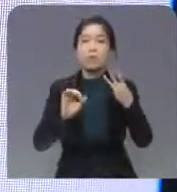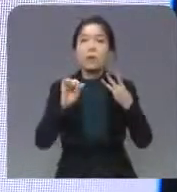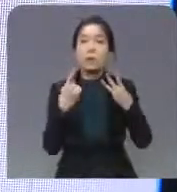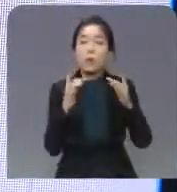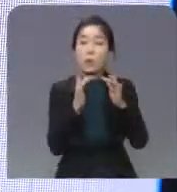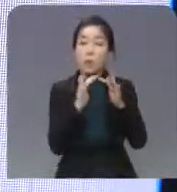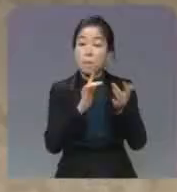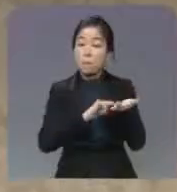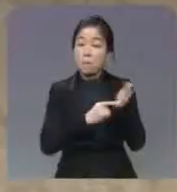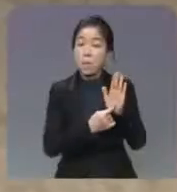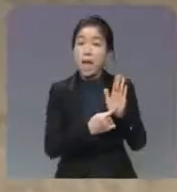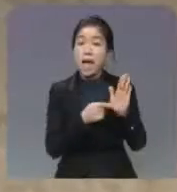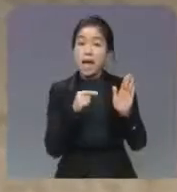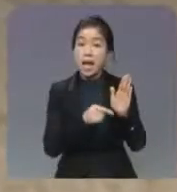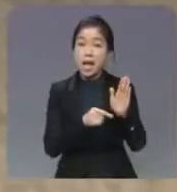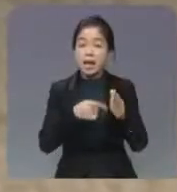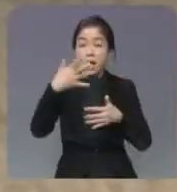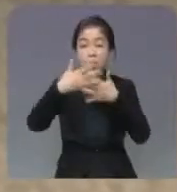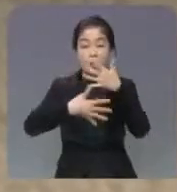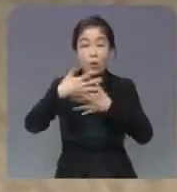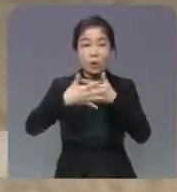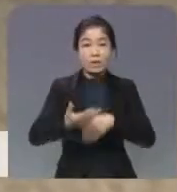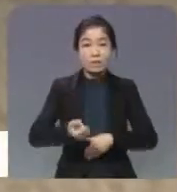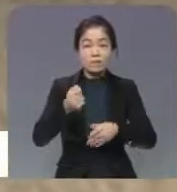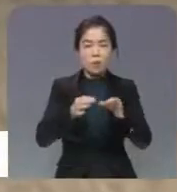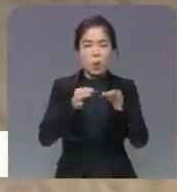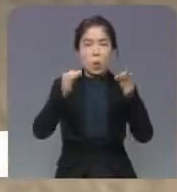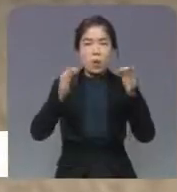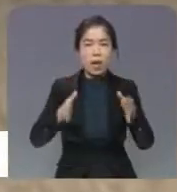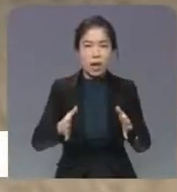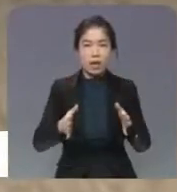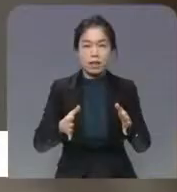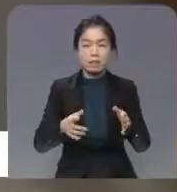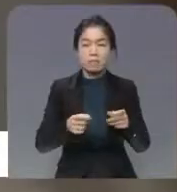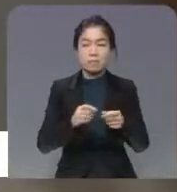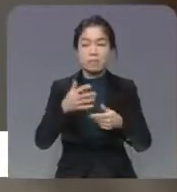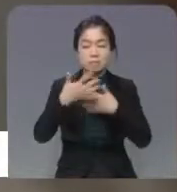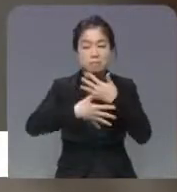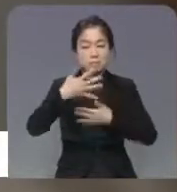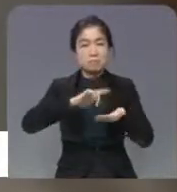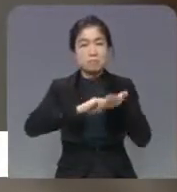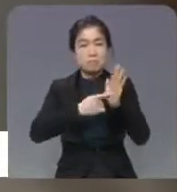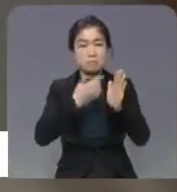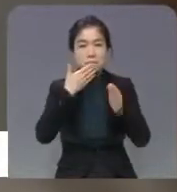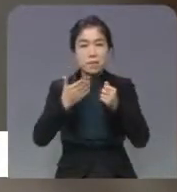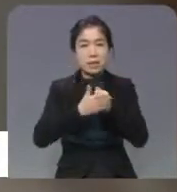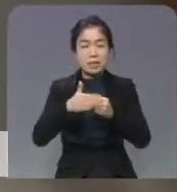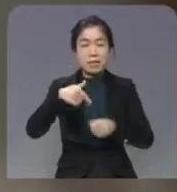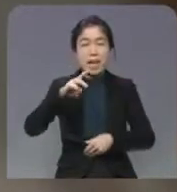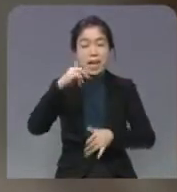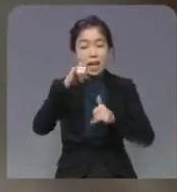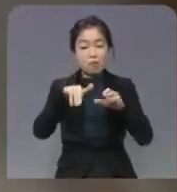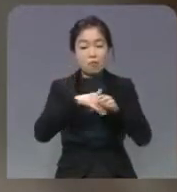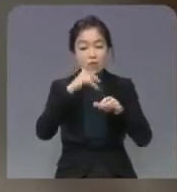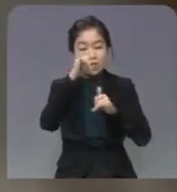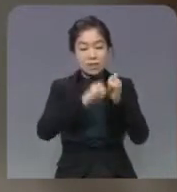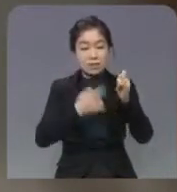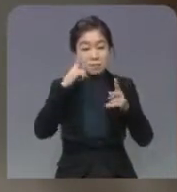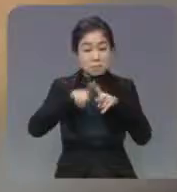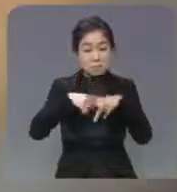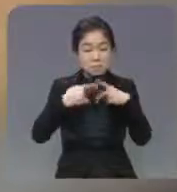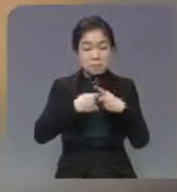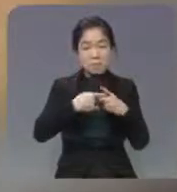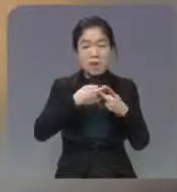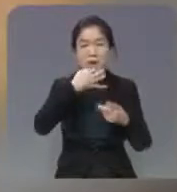온라인 현장 공개. 동영상으로 오랫동안 일반인에게 공개할 수 있어 가야 문화사를 이해하는 데 큰 도움이 될 것으로